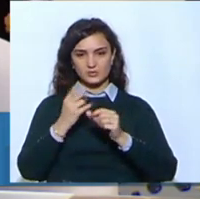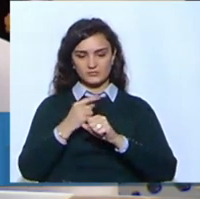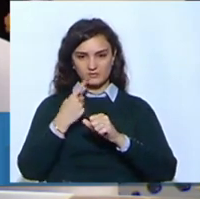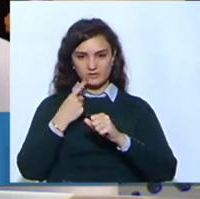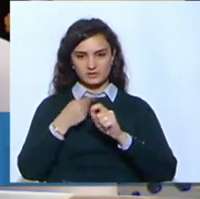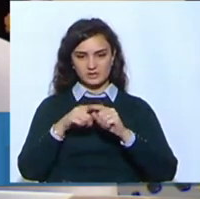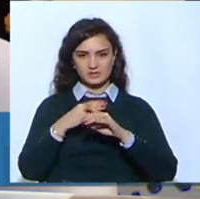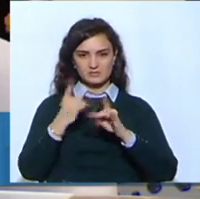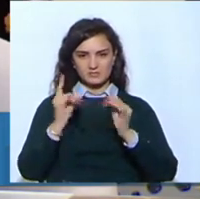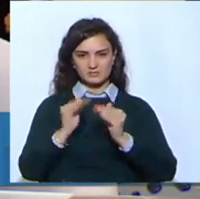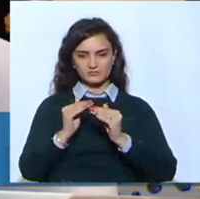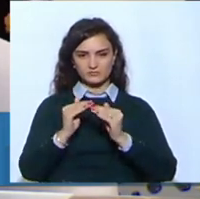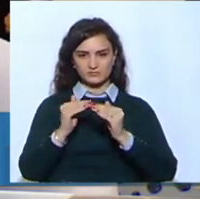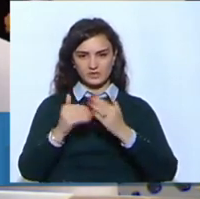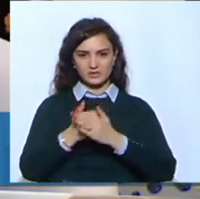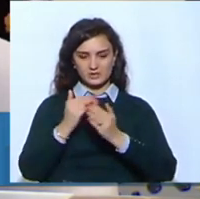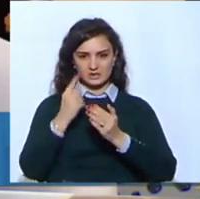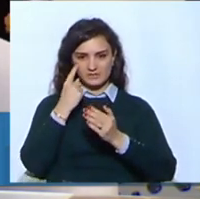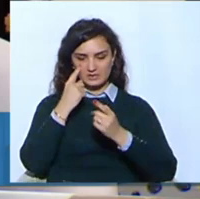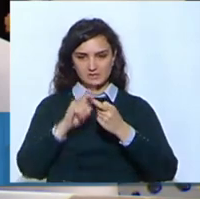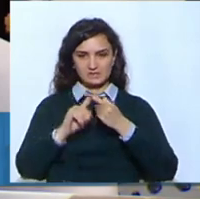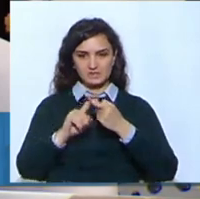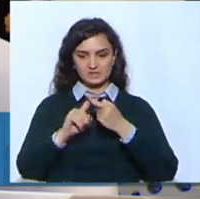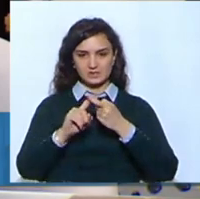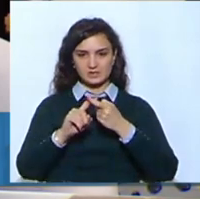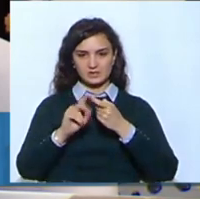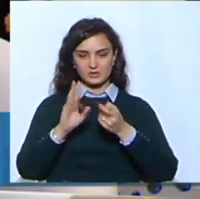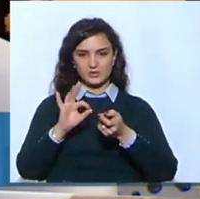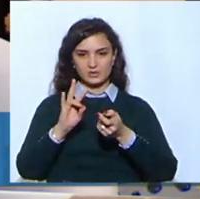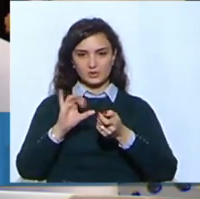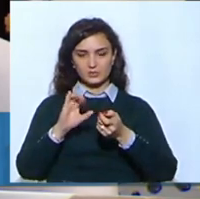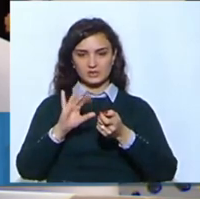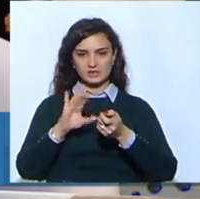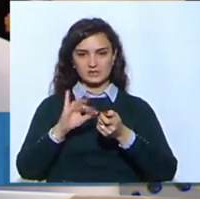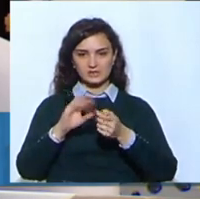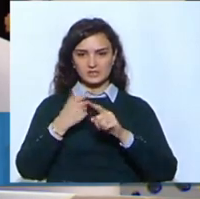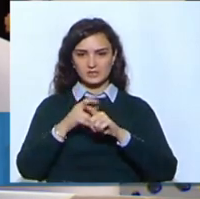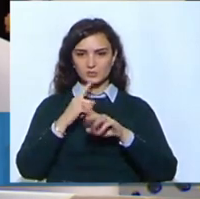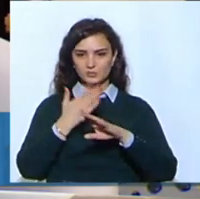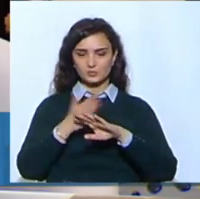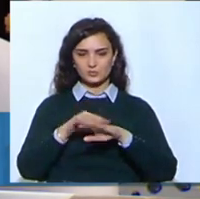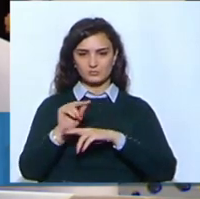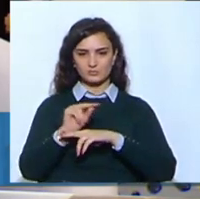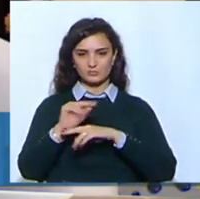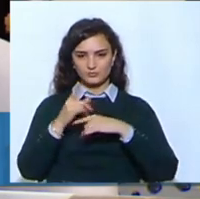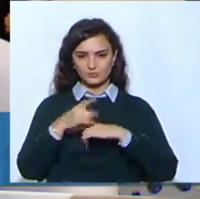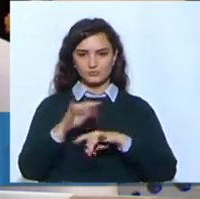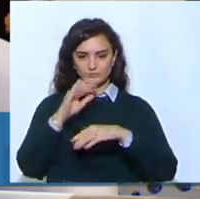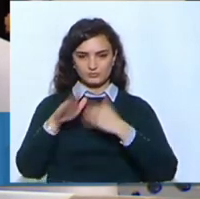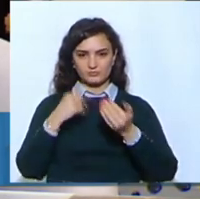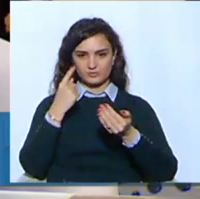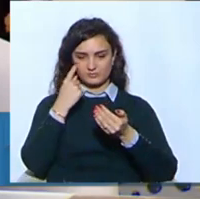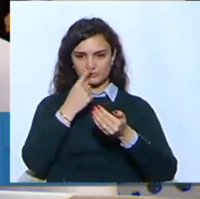ეს არის ახალშობილთა თვალის ინფექცია, კონიუნქტივიტი, რომელიც საკმაოდ რთული სამკურნალოა მერე მშობიარობის შემდგომ